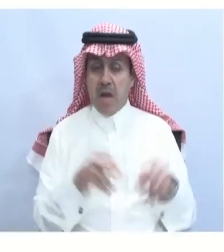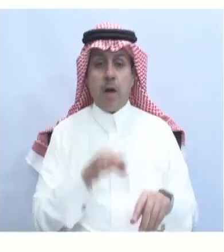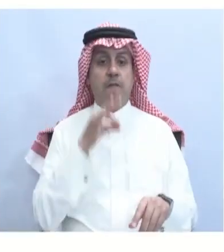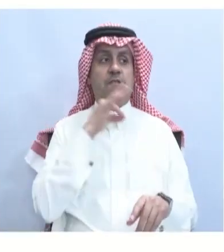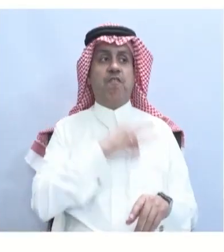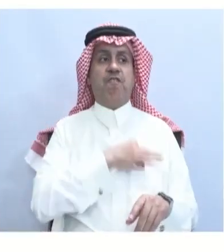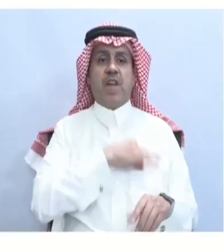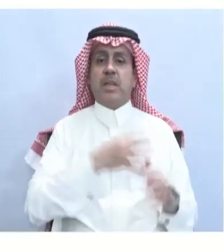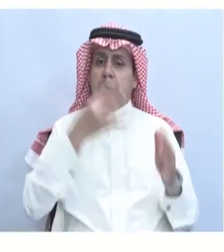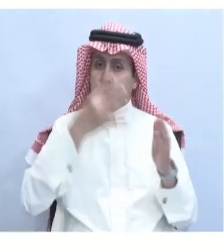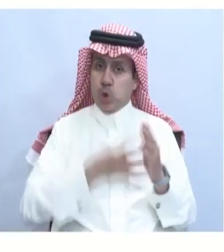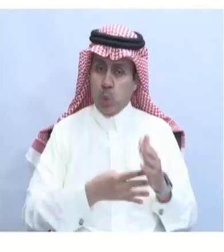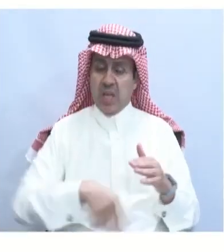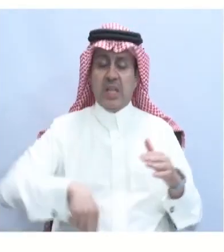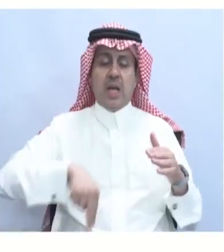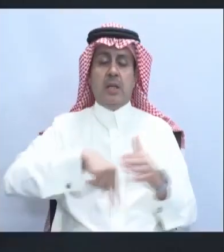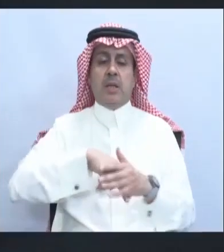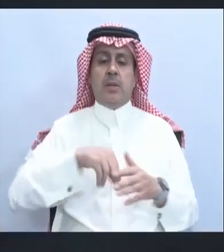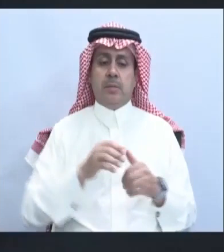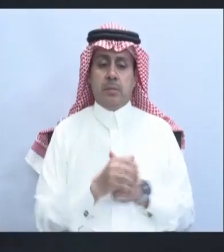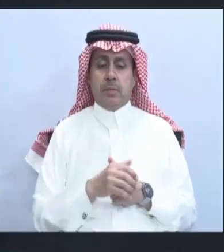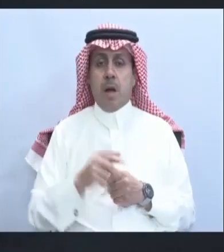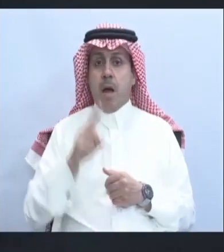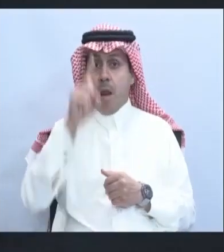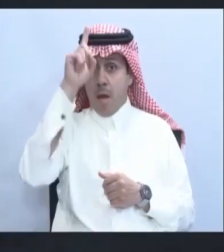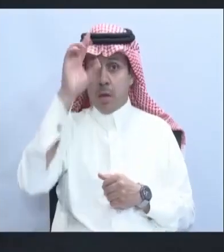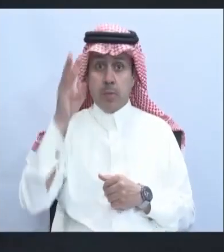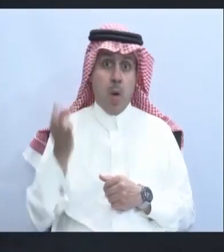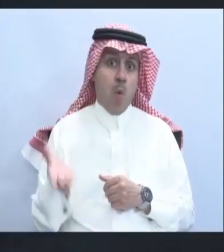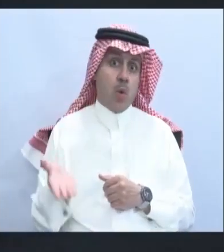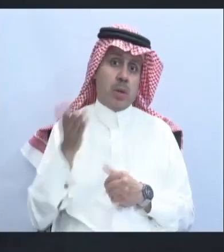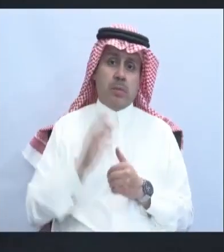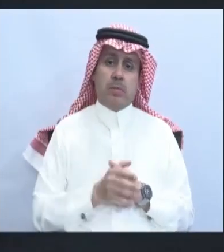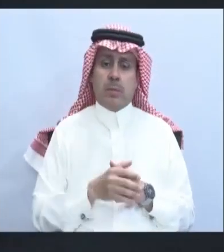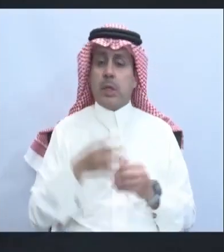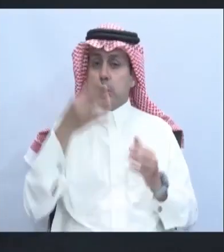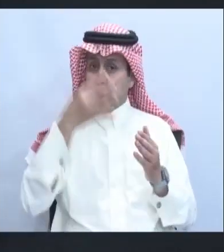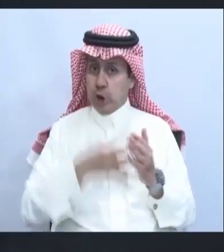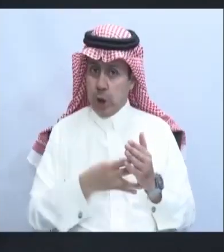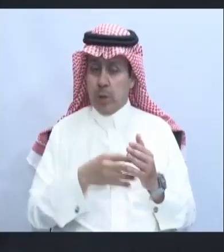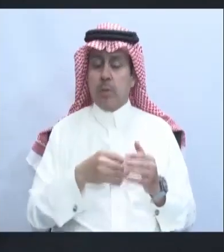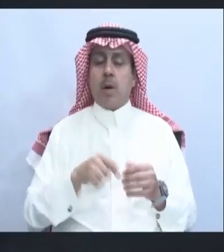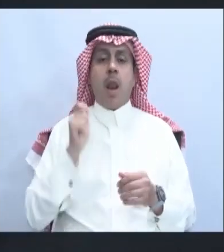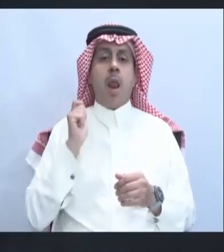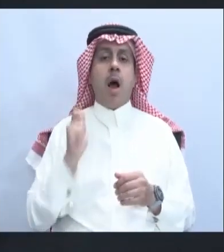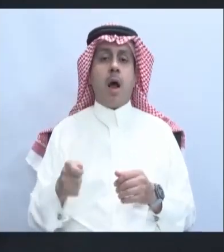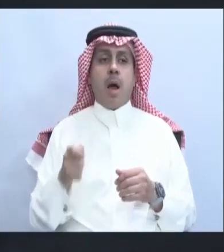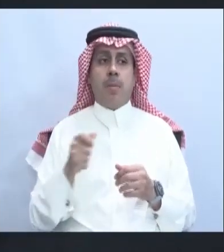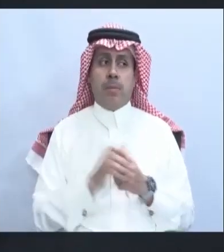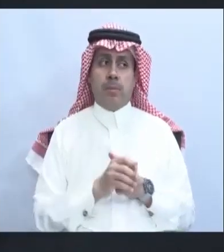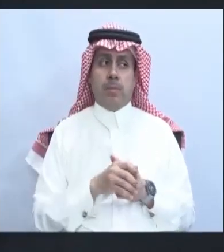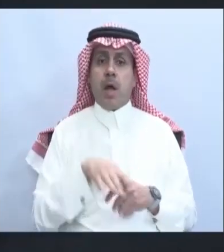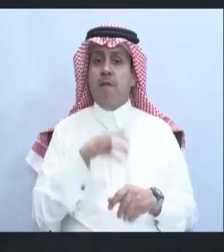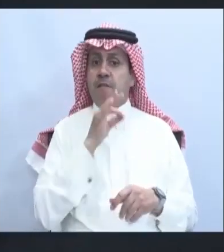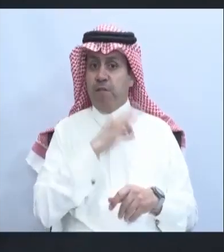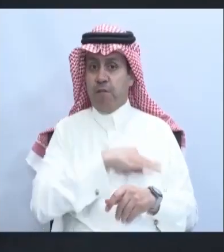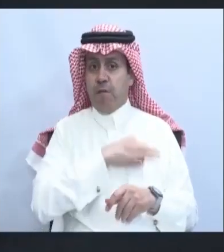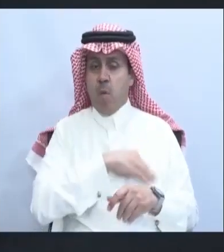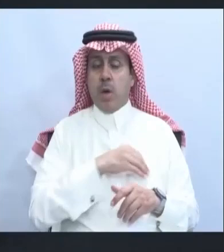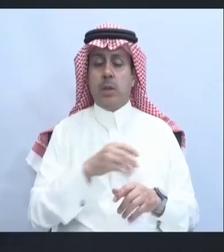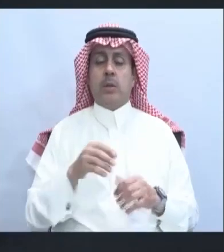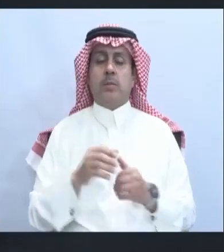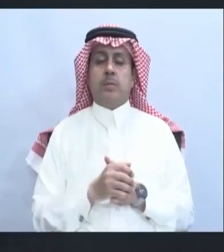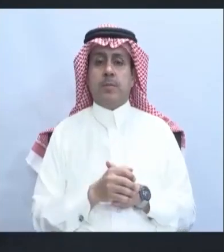مشروعيه العده الله جل وعلا شرع هذه الاحكام لحكم ساميه